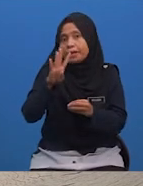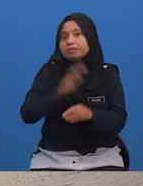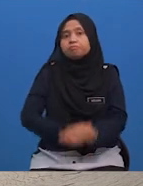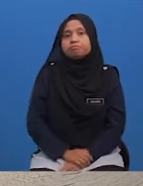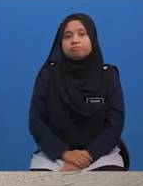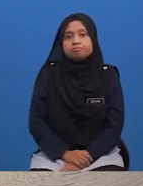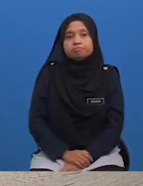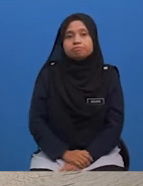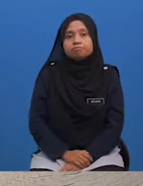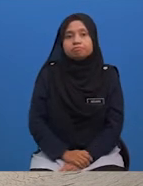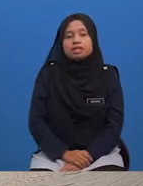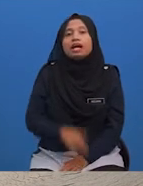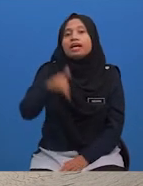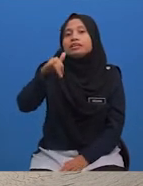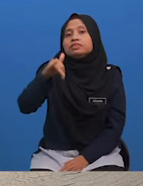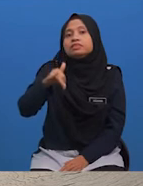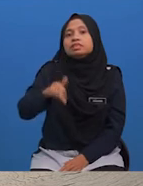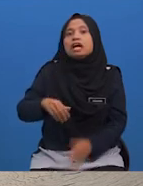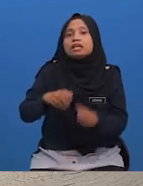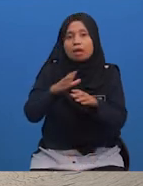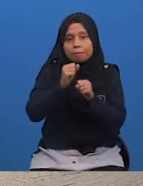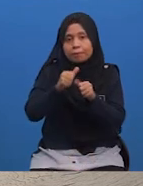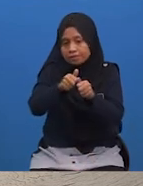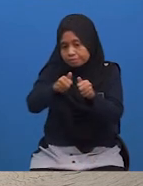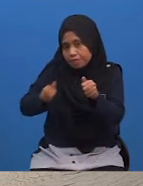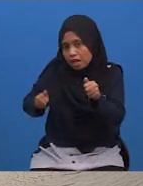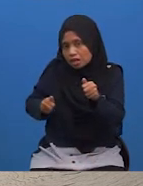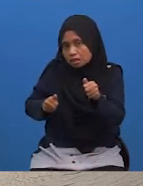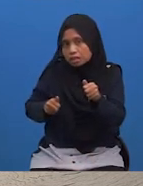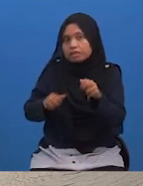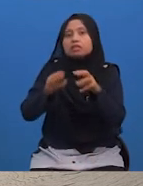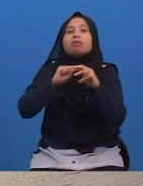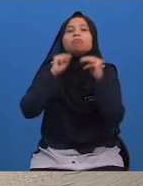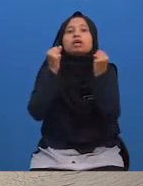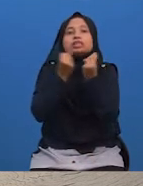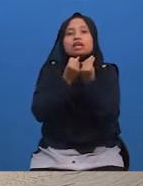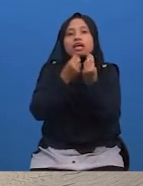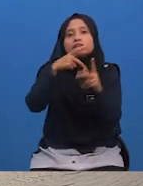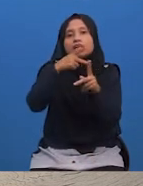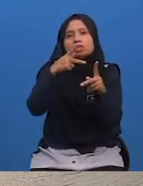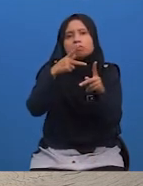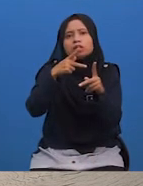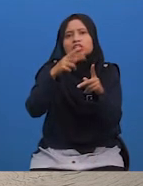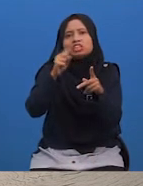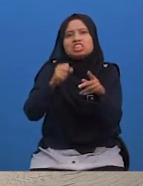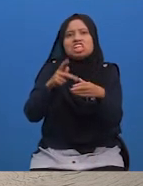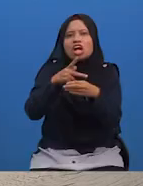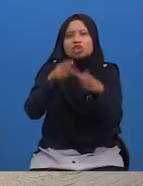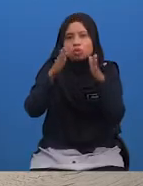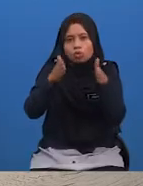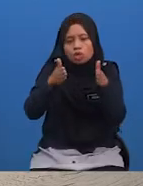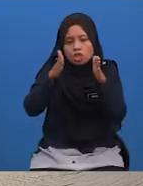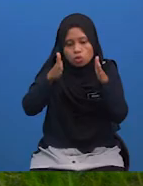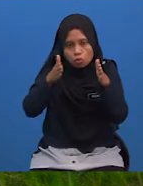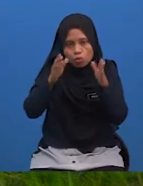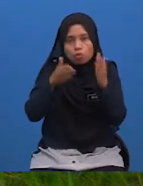keempat, ya, dapat mengelakkan masyarakat daripada ditindas oleh pihak